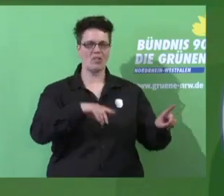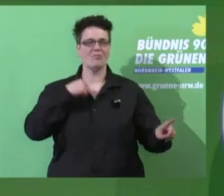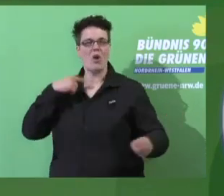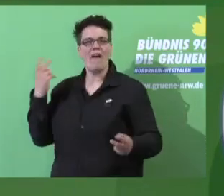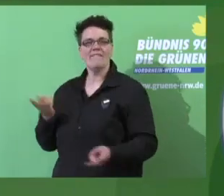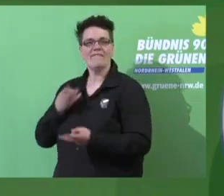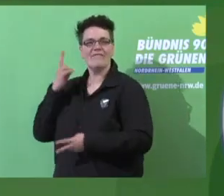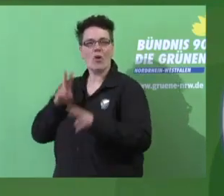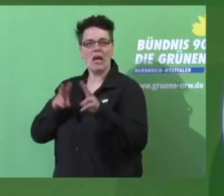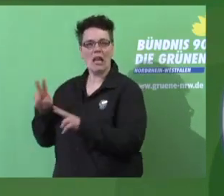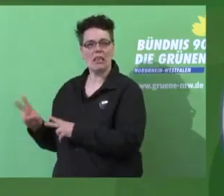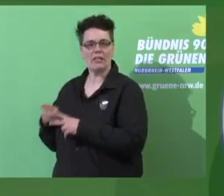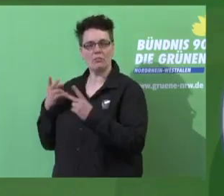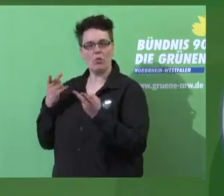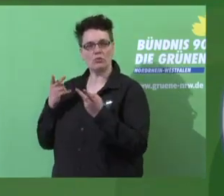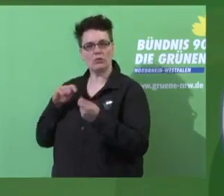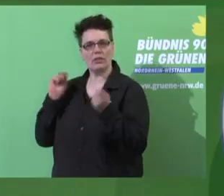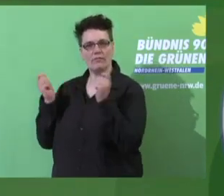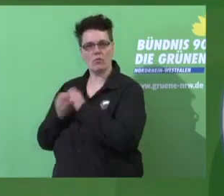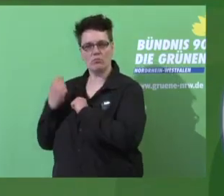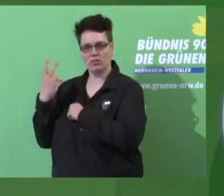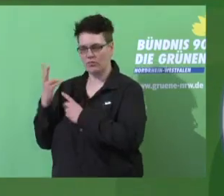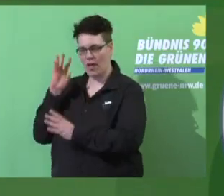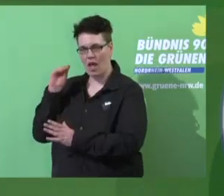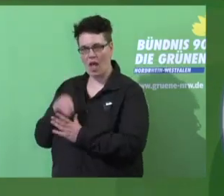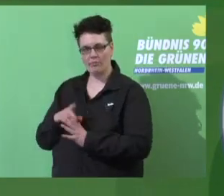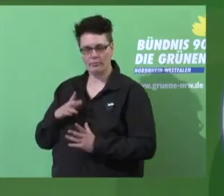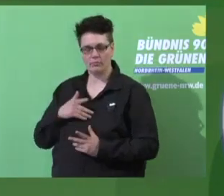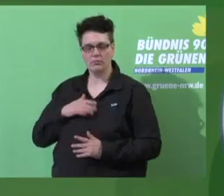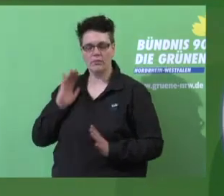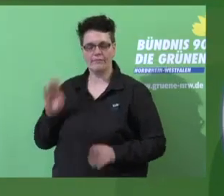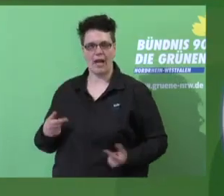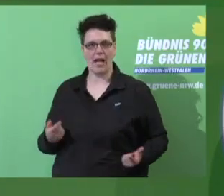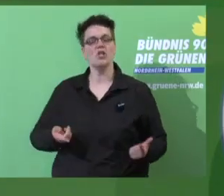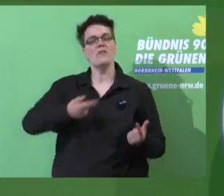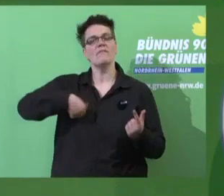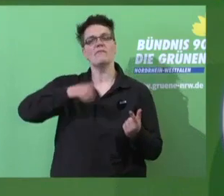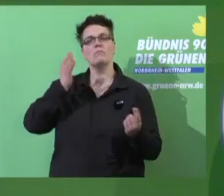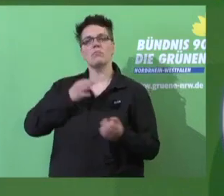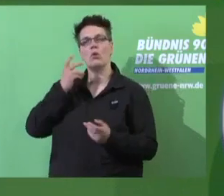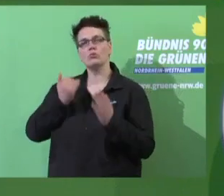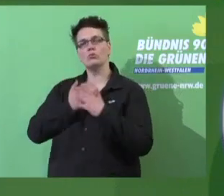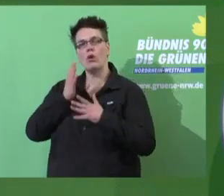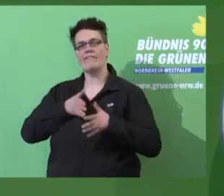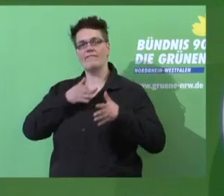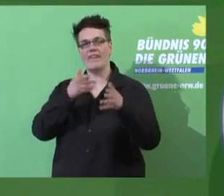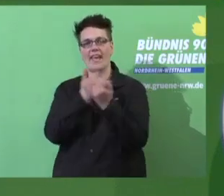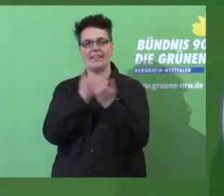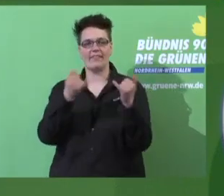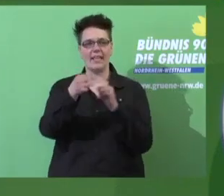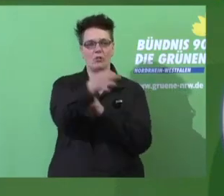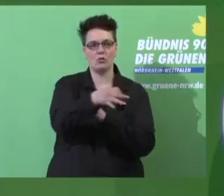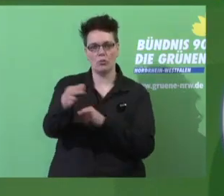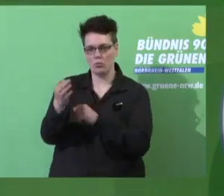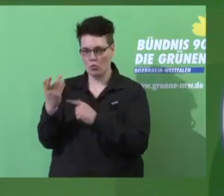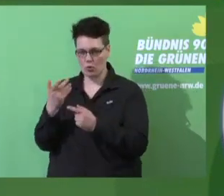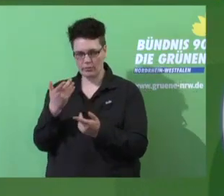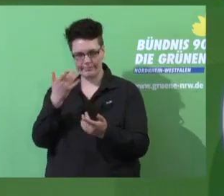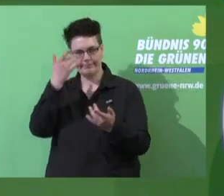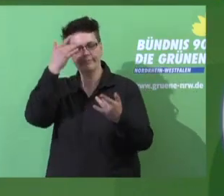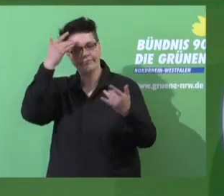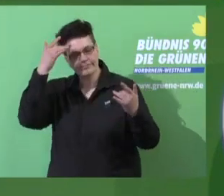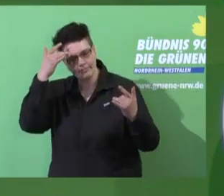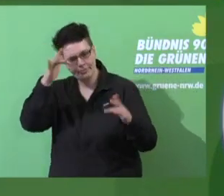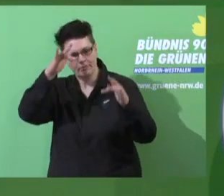entgegensteht, müssen wir von Bundesseite Wege finden, indem wir die Kommunen auch finanziell dazu ermächtigen, dass sie in der Lage